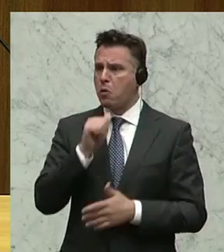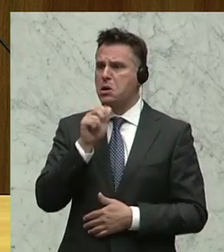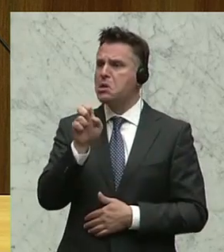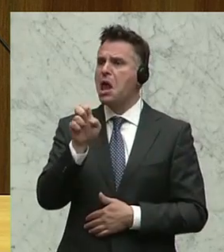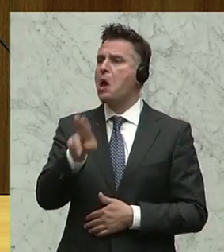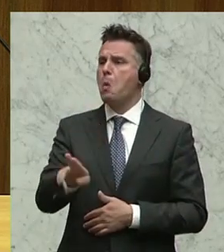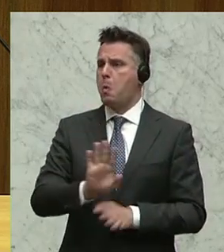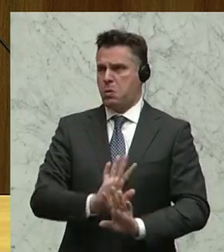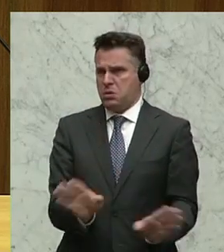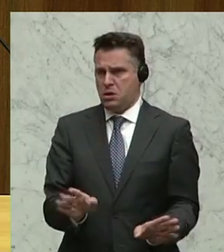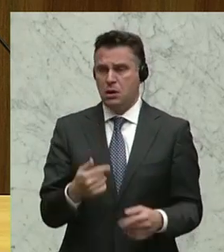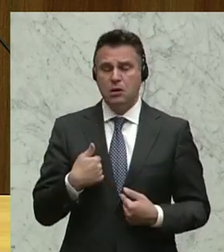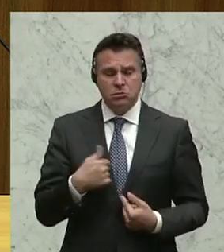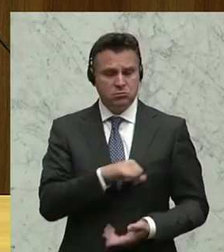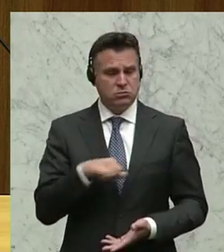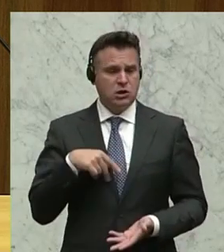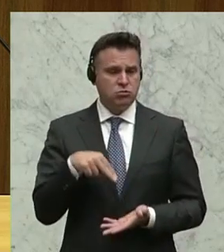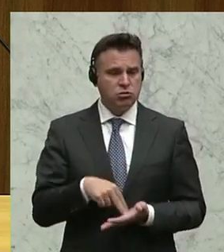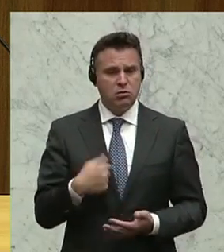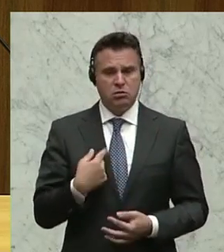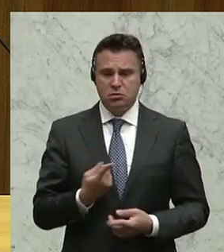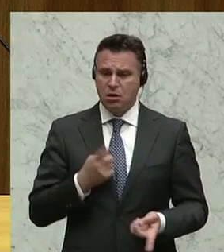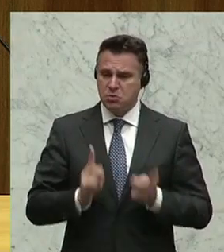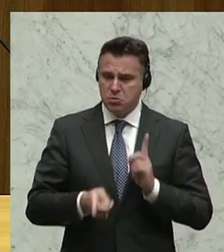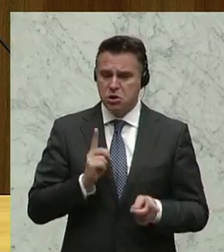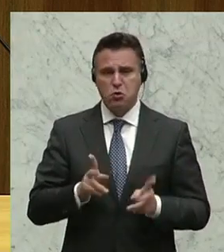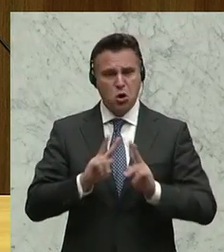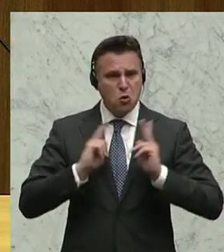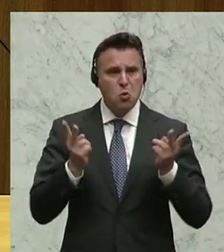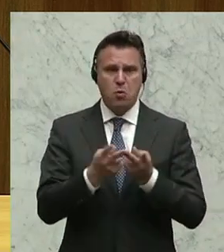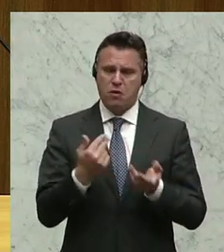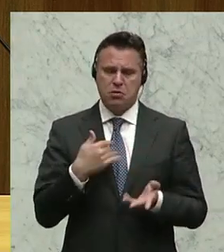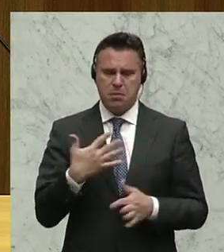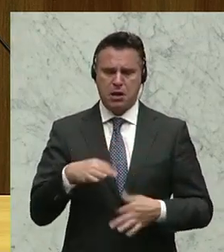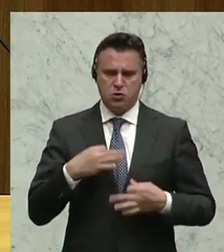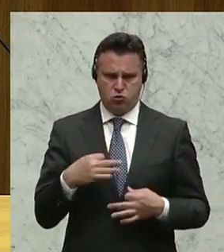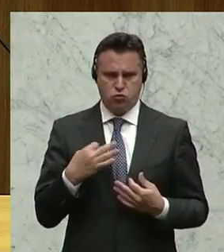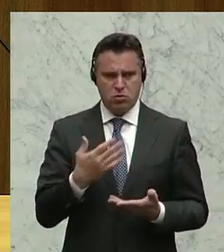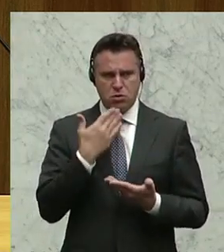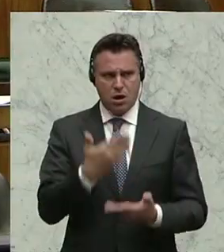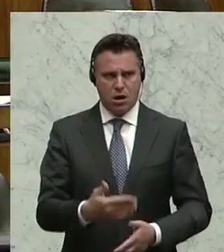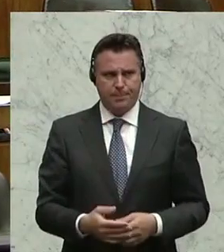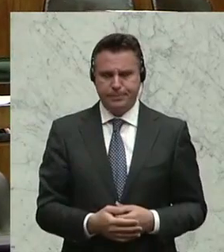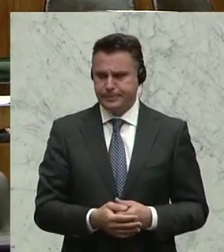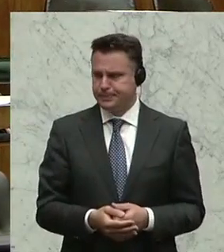wir brauchen, ist Souveränität, Selbstbestimmung und eine gesunde Umwelt. Danke.